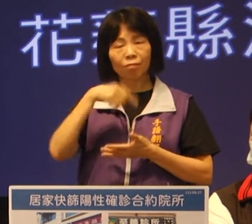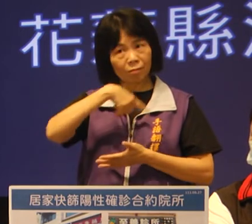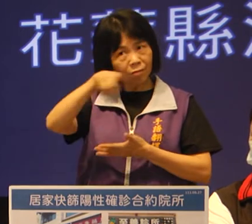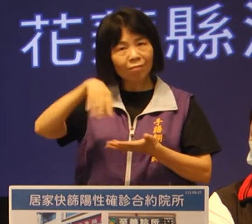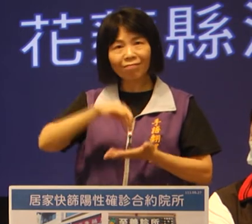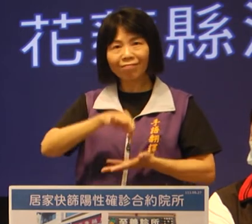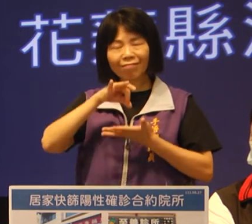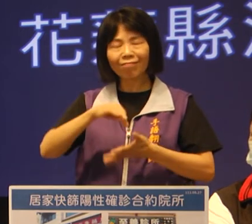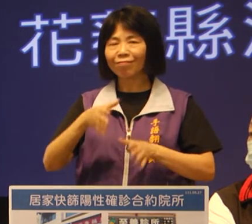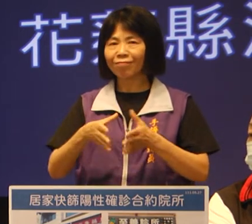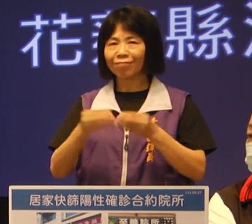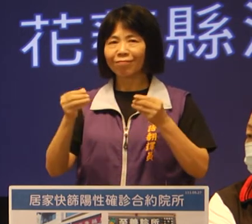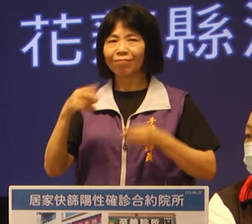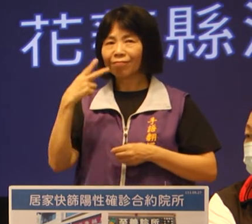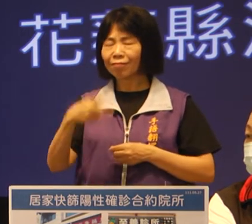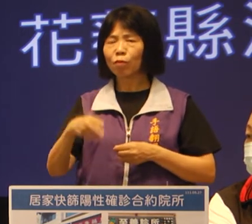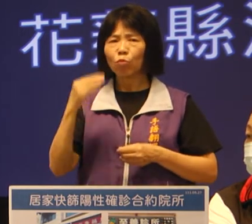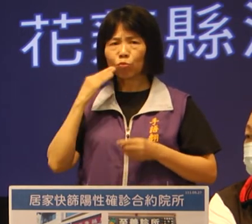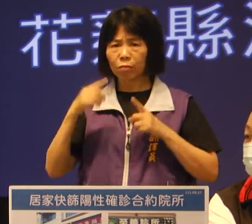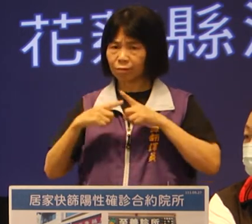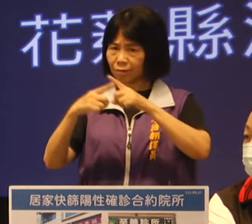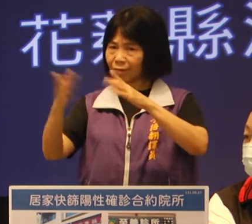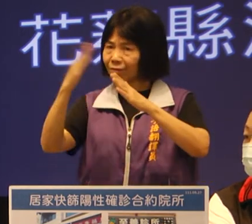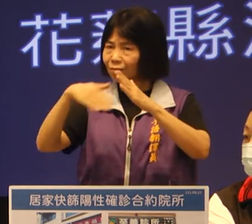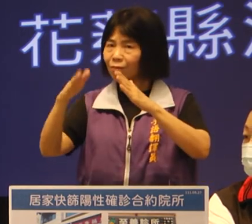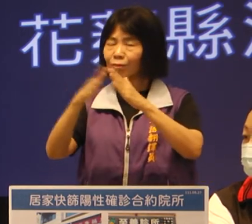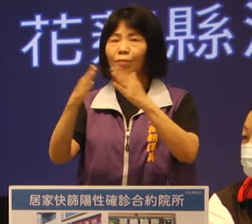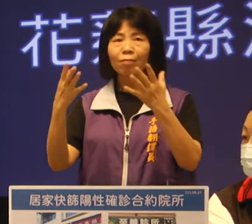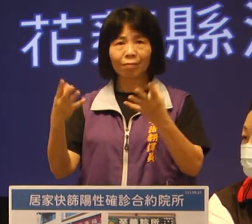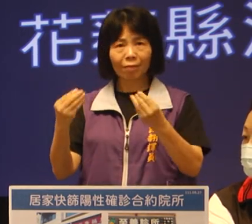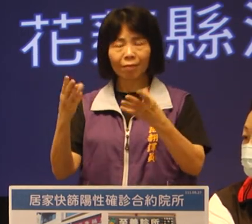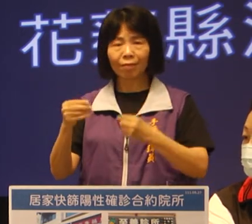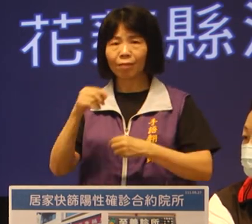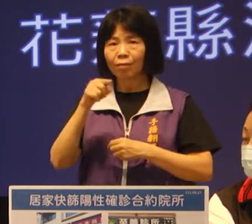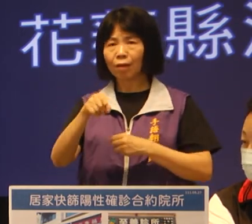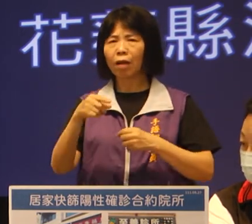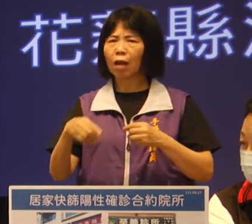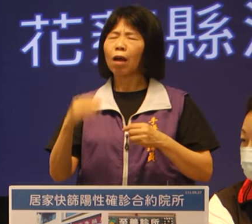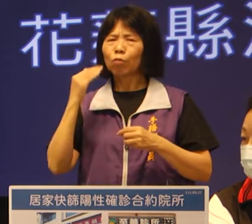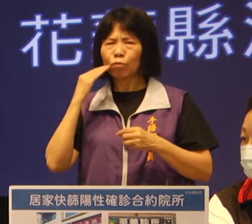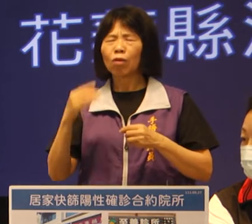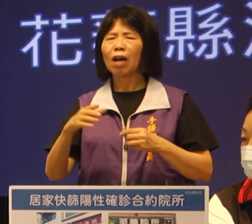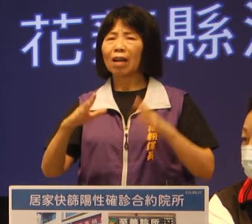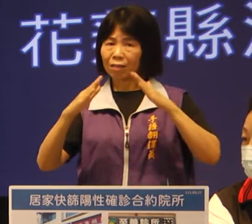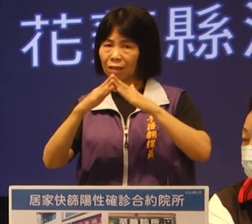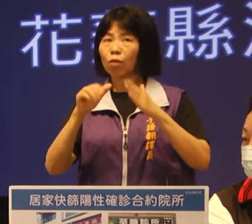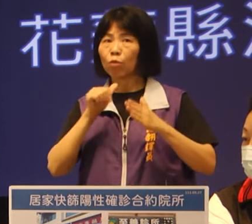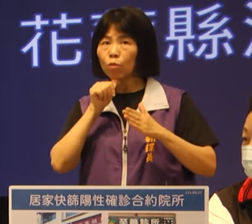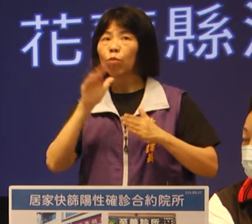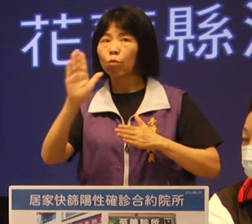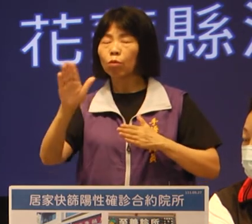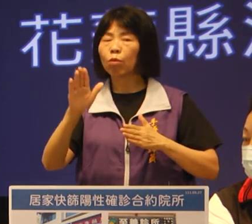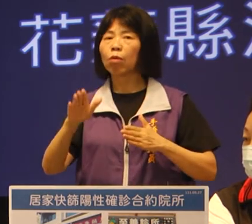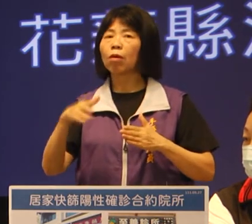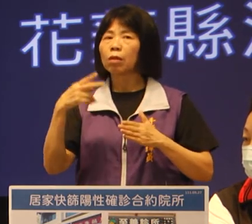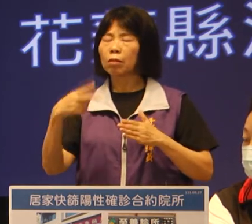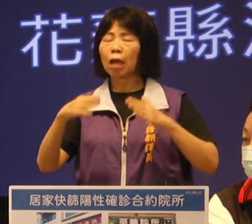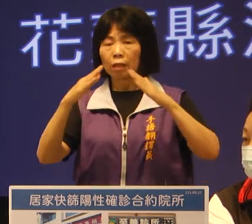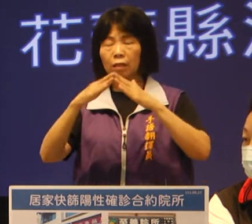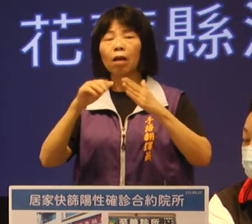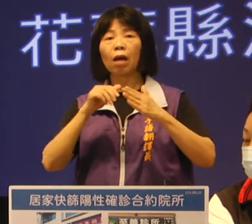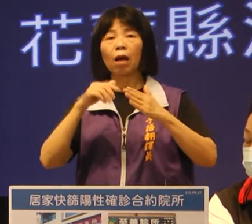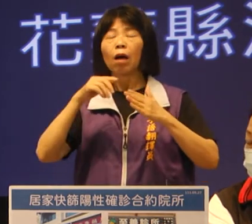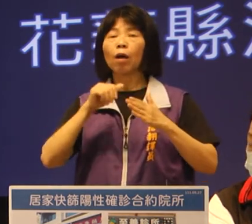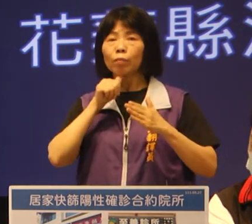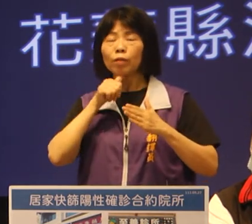担心。那至于呢，没有到校的孩子是属于经济弱势的部分，那包含了我们低收入